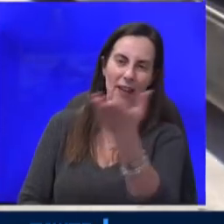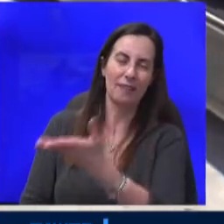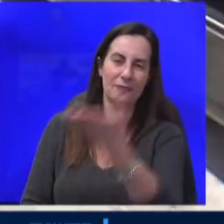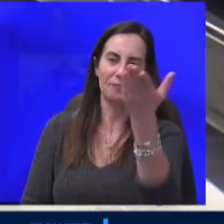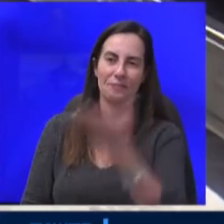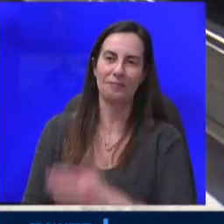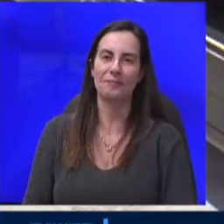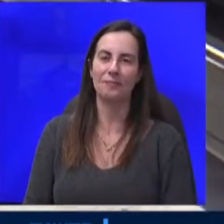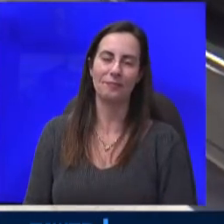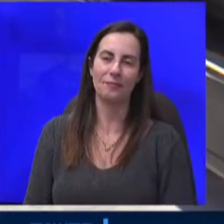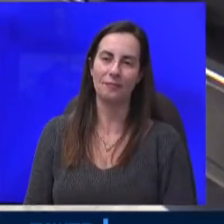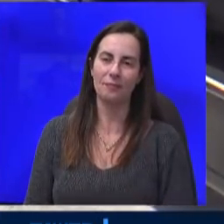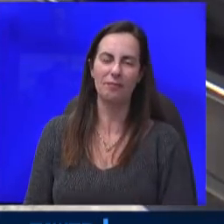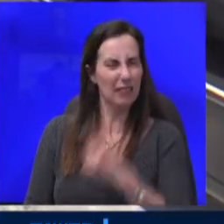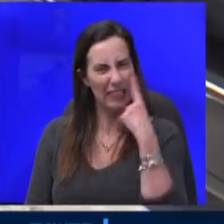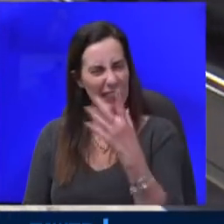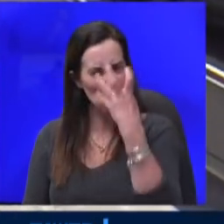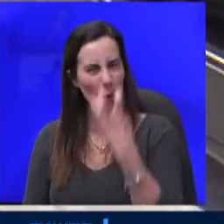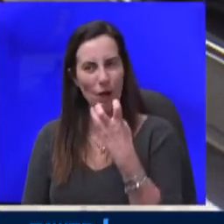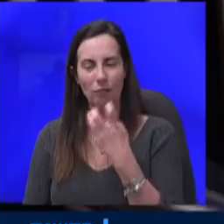נראית עצובה. מאוד. אין.